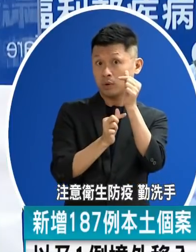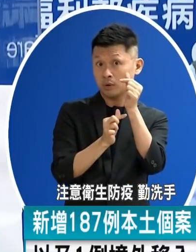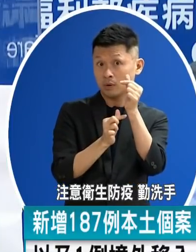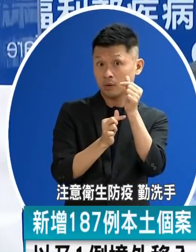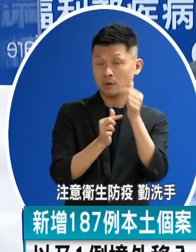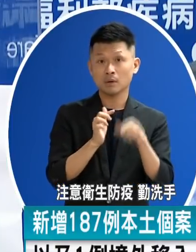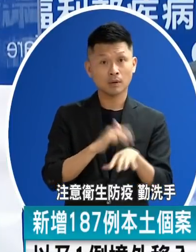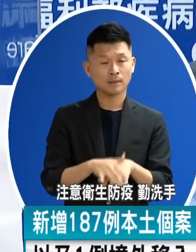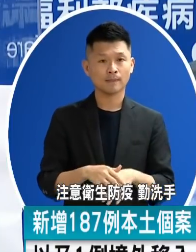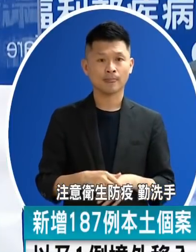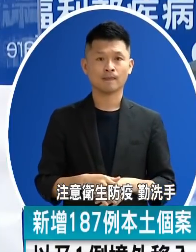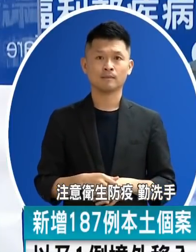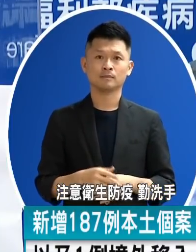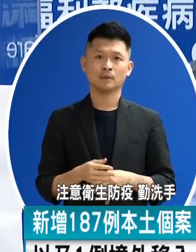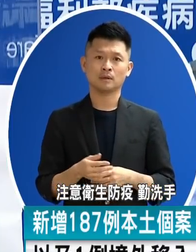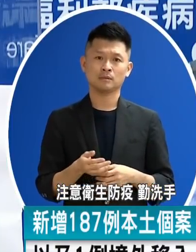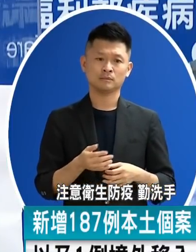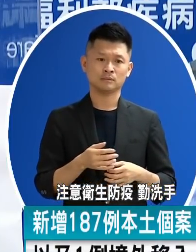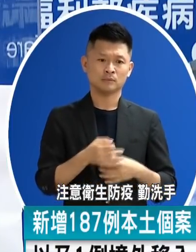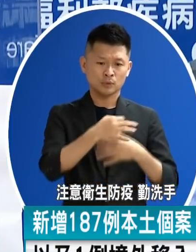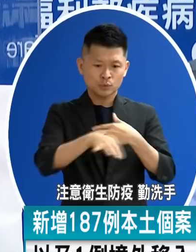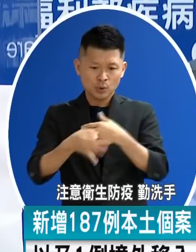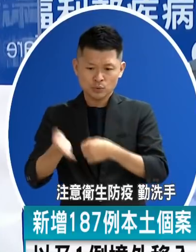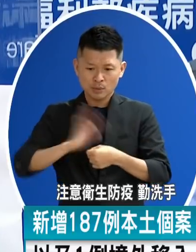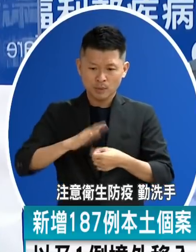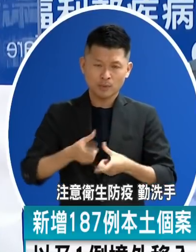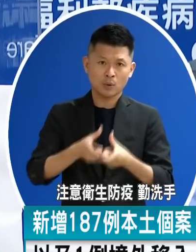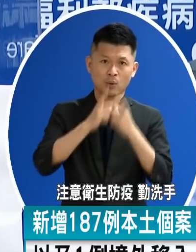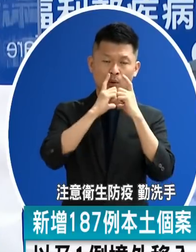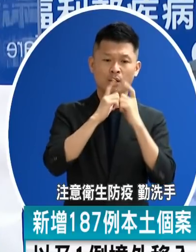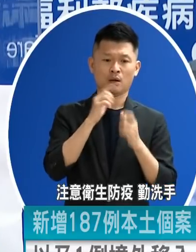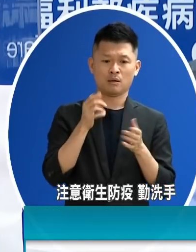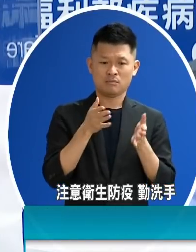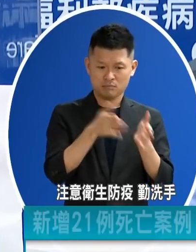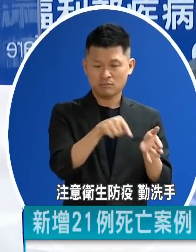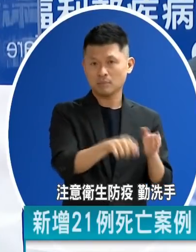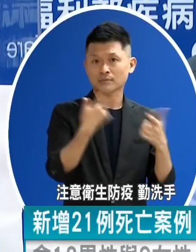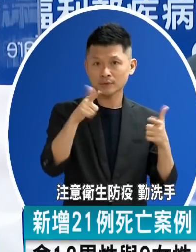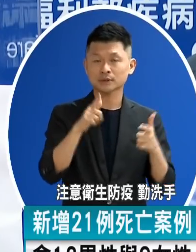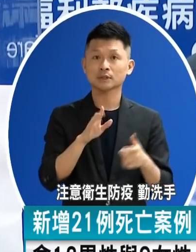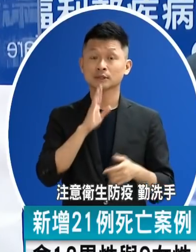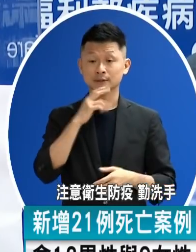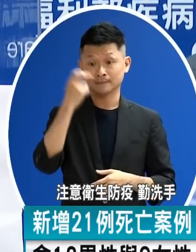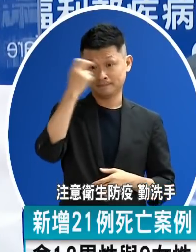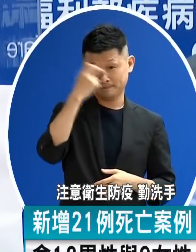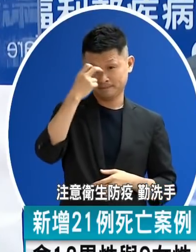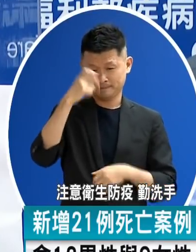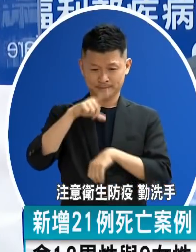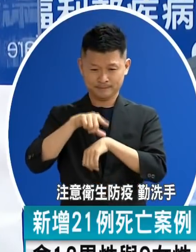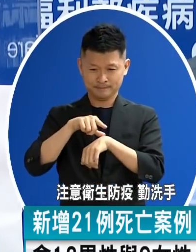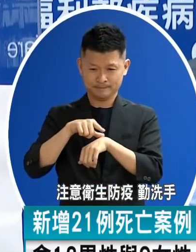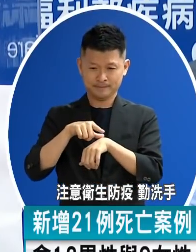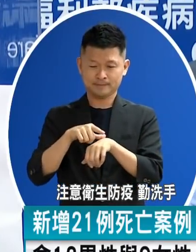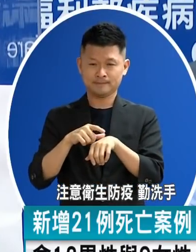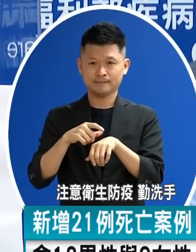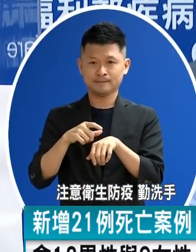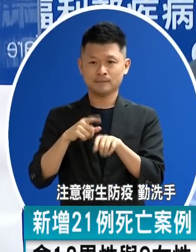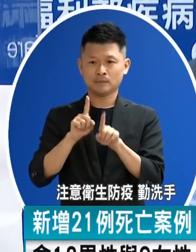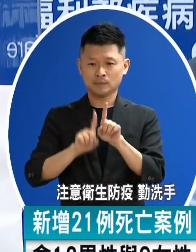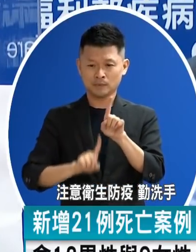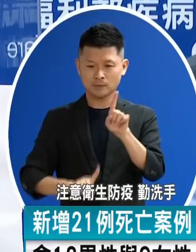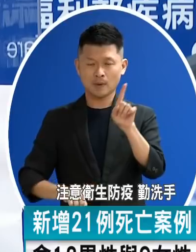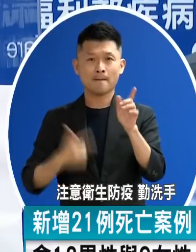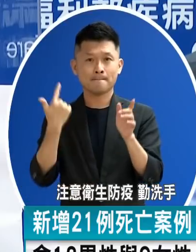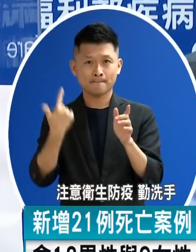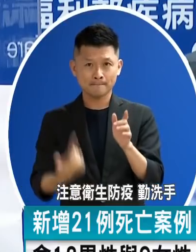个校准回归并不是用在这里了哈，那时候是用在检验的时候，因为时序的延迟，哦，那为了